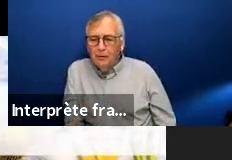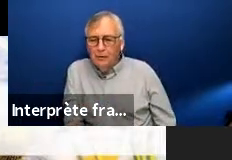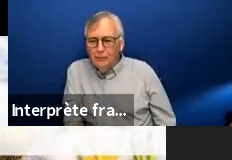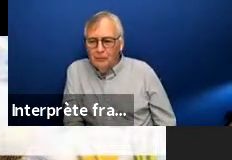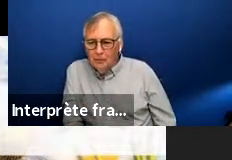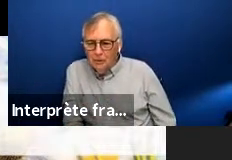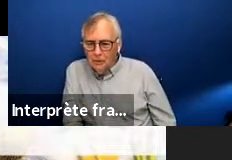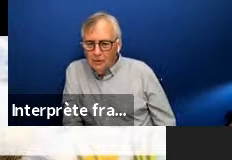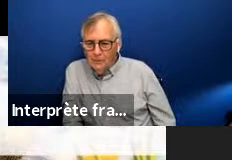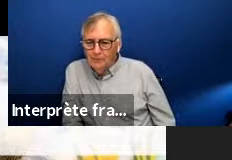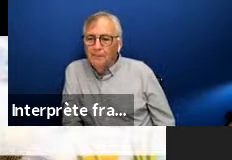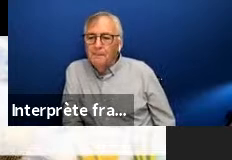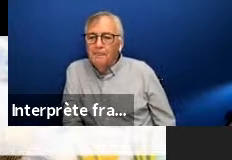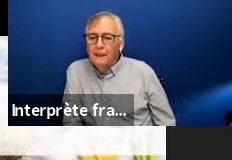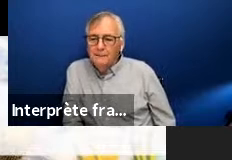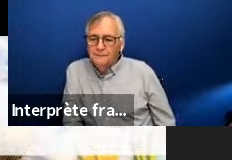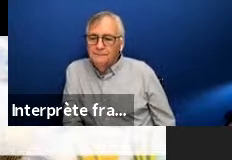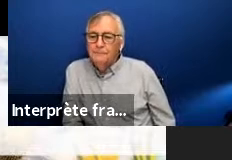lumière